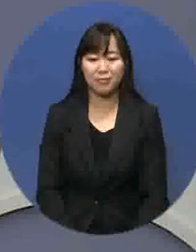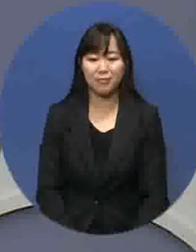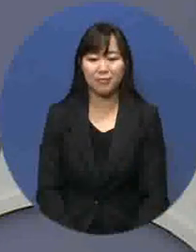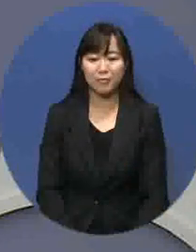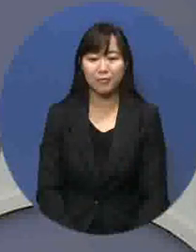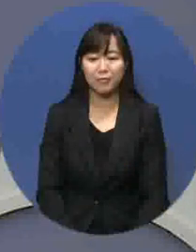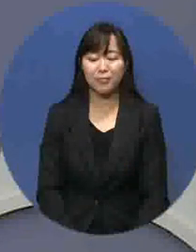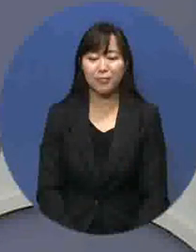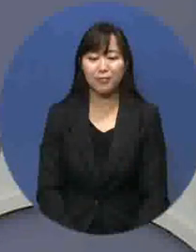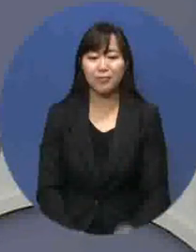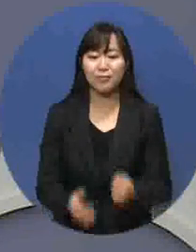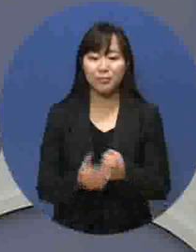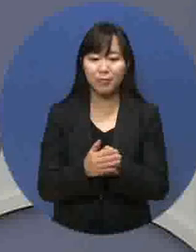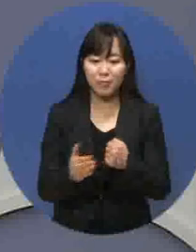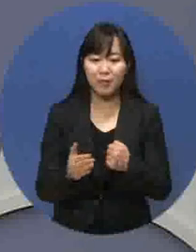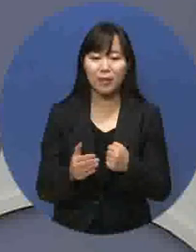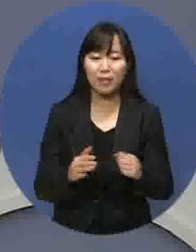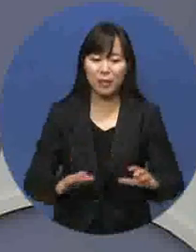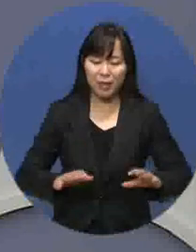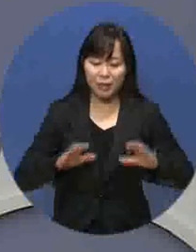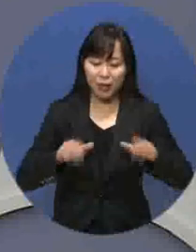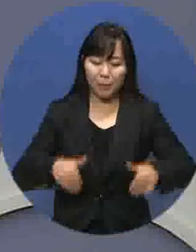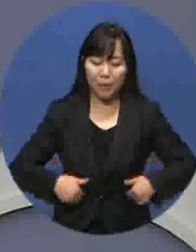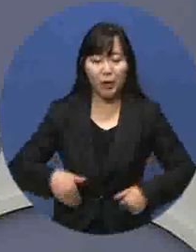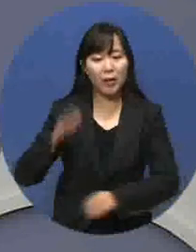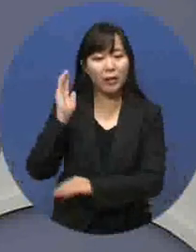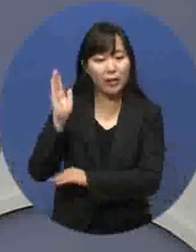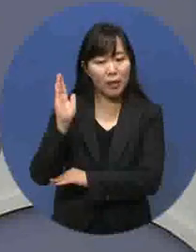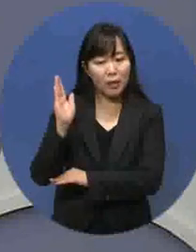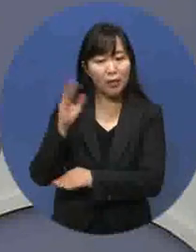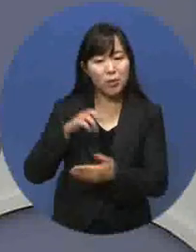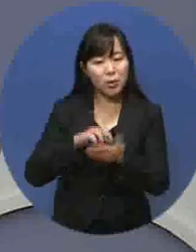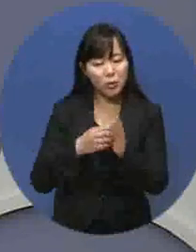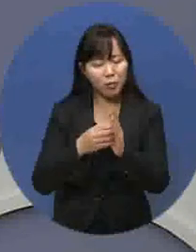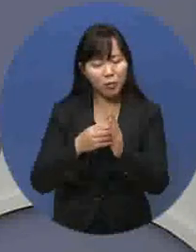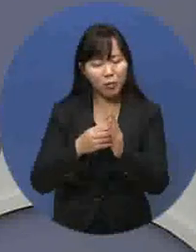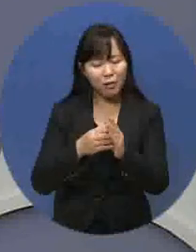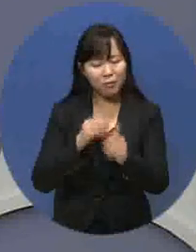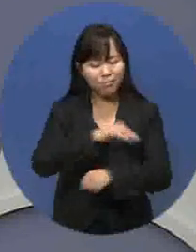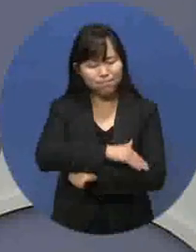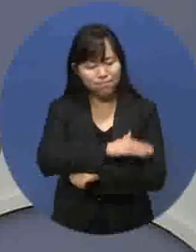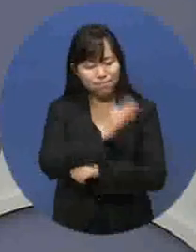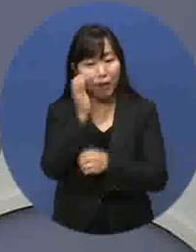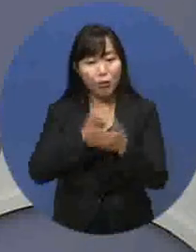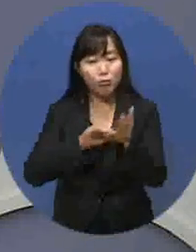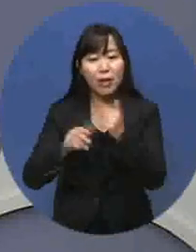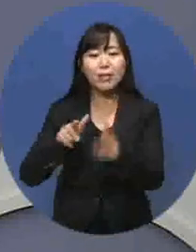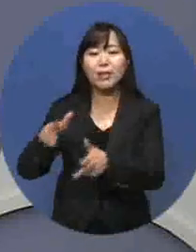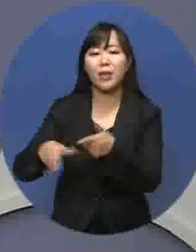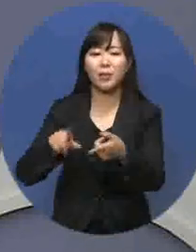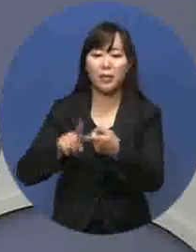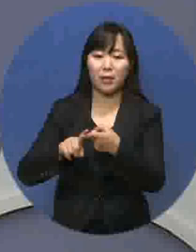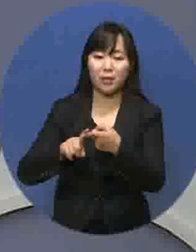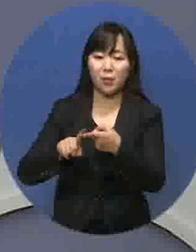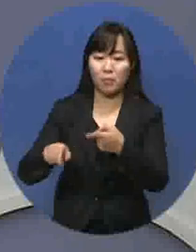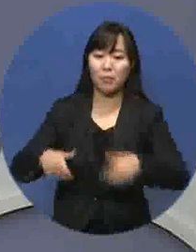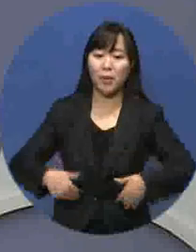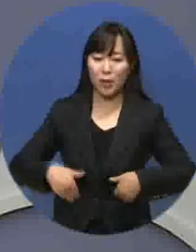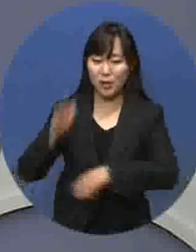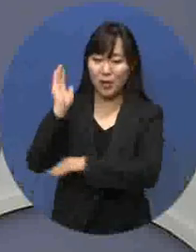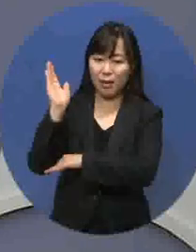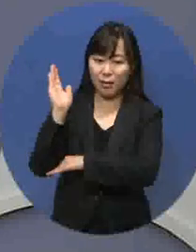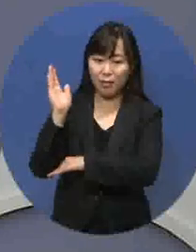이제 뭐 필요한 얘기 세상에 필요한 얘기를 어느 정도 좀 하고 나면 좀 산업에 필요한 얘기를 좀 해야 되지